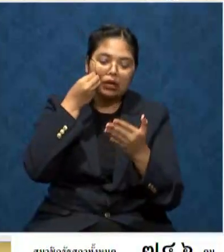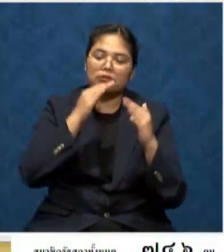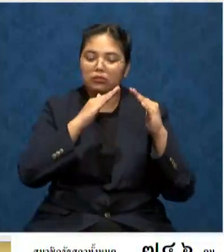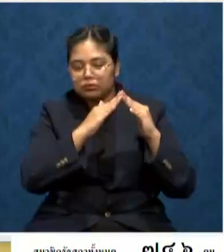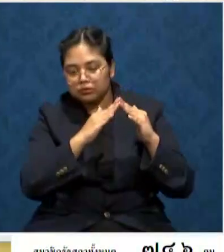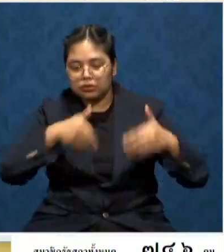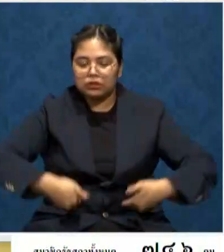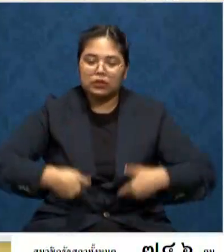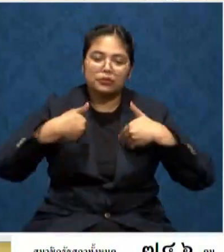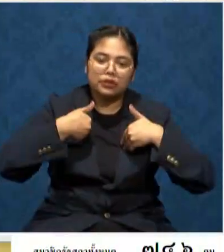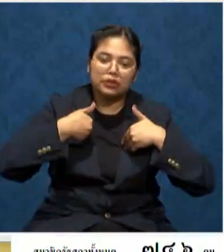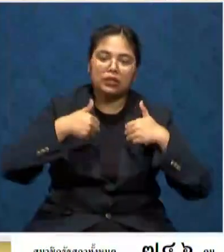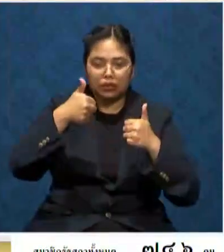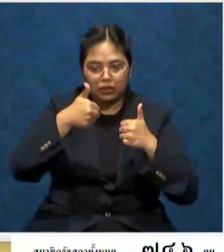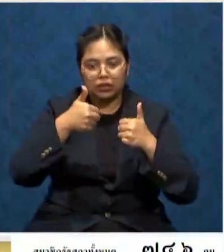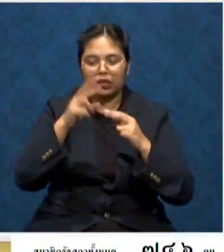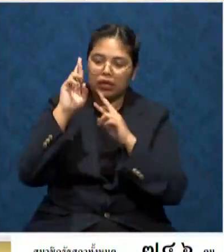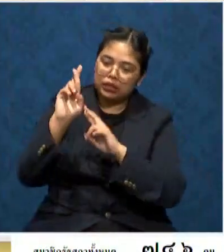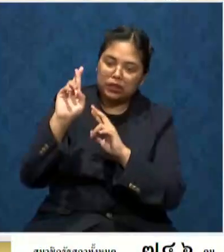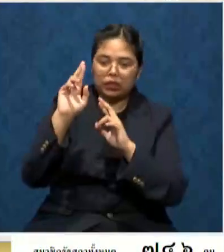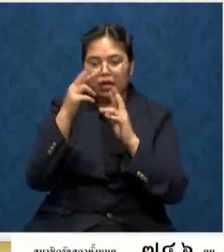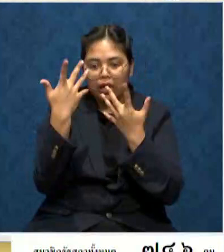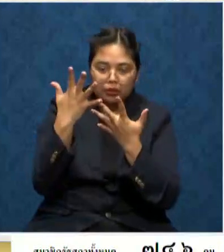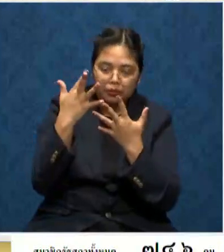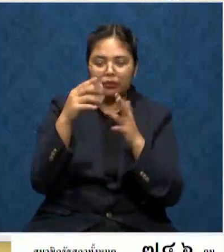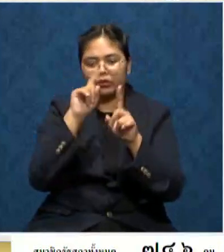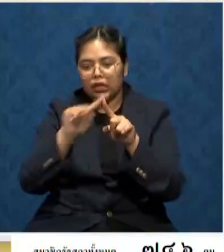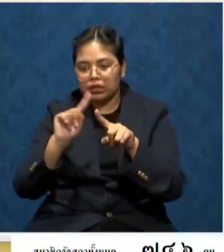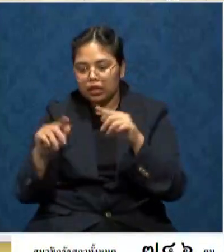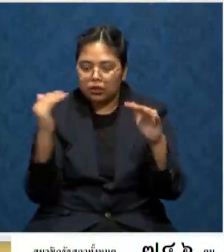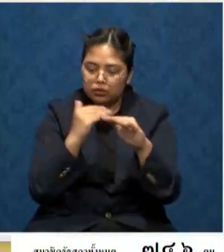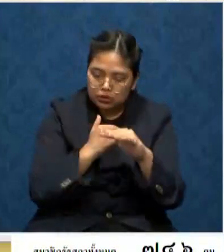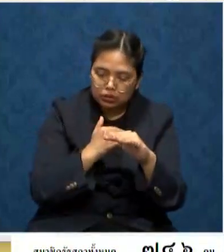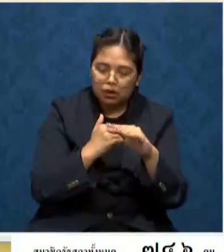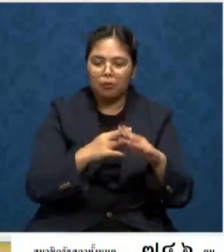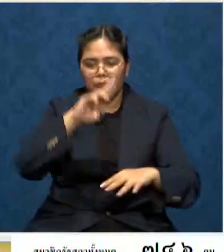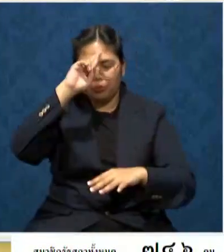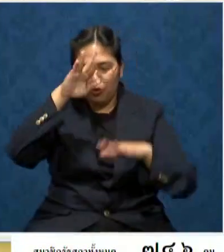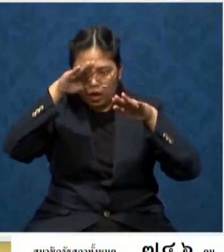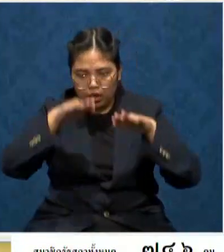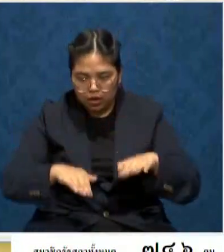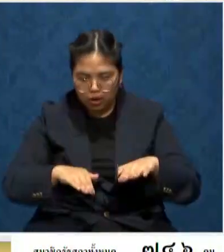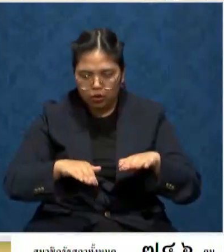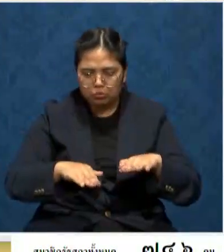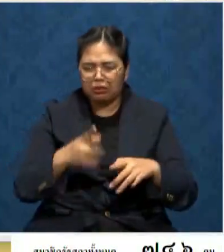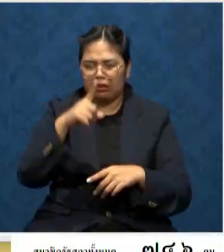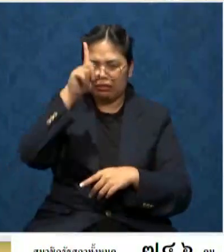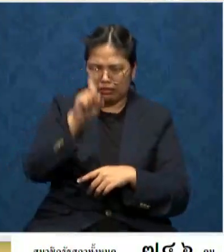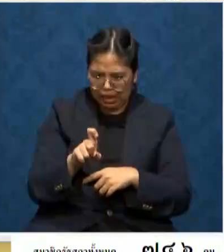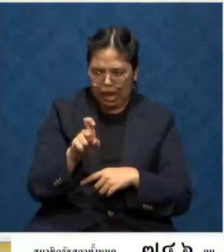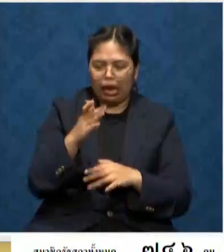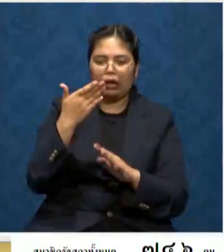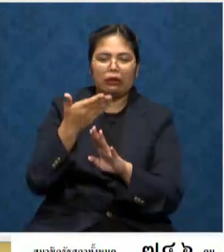อาธิความปลดภัยทางถนนการลดอัตราการเก็บป่วยและการเสียชวิตก่อนวยอันควร